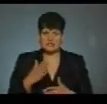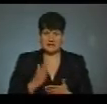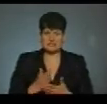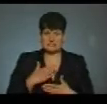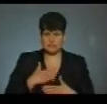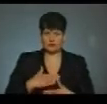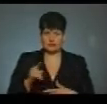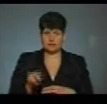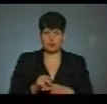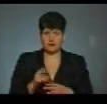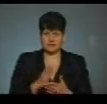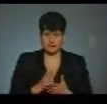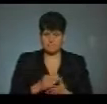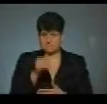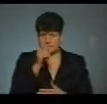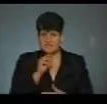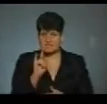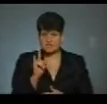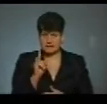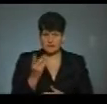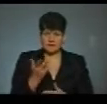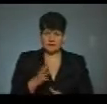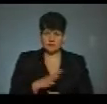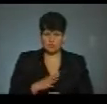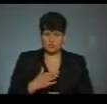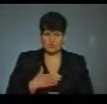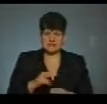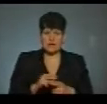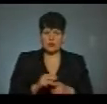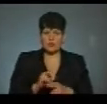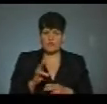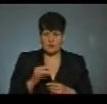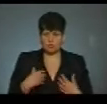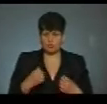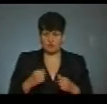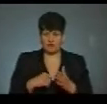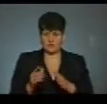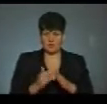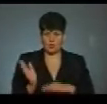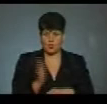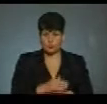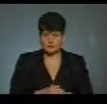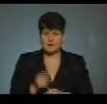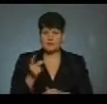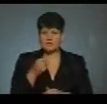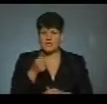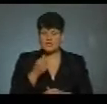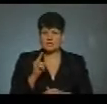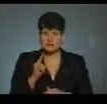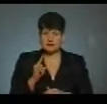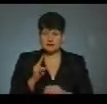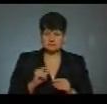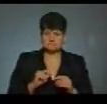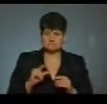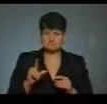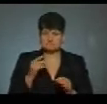задоволені тим лікуванням, яке відбувається. Місячна дитина, яка знаходилась у нас на лікуванні, одужала, виписана додому. Півторарічна дитина, динаміка